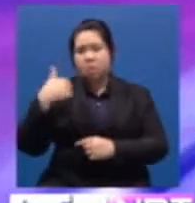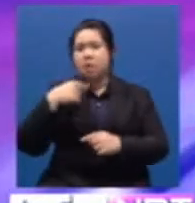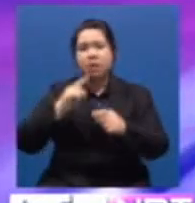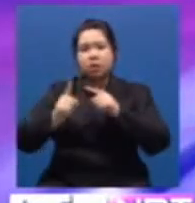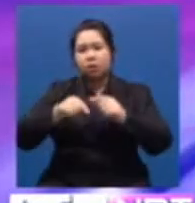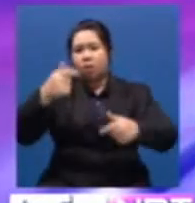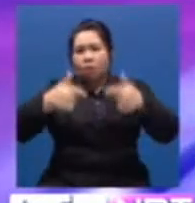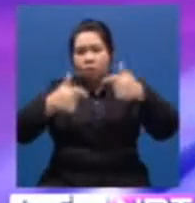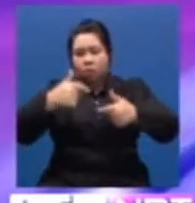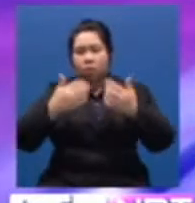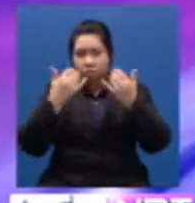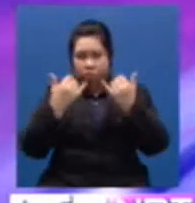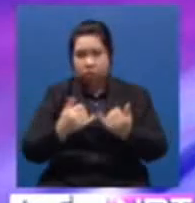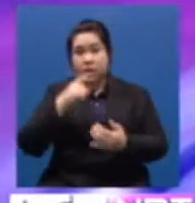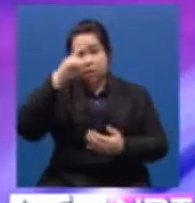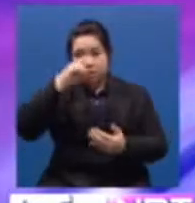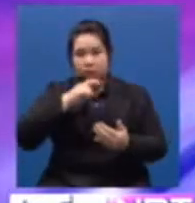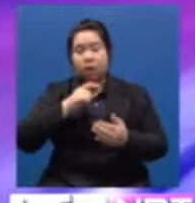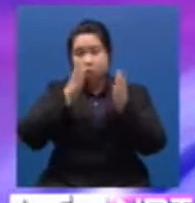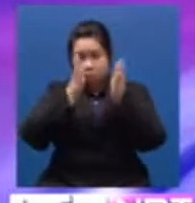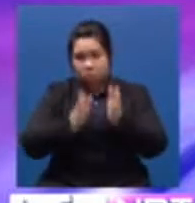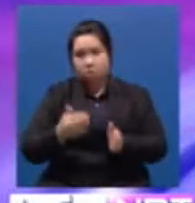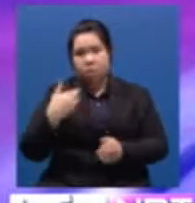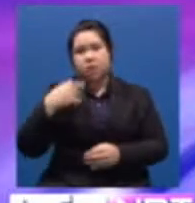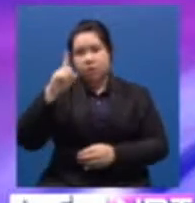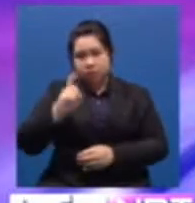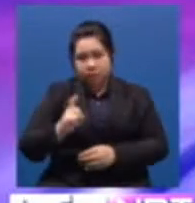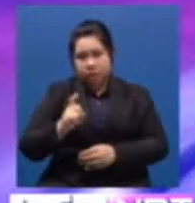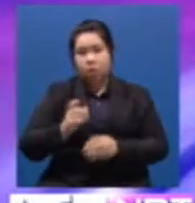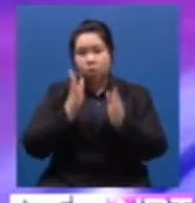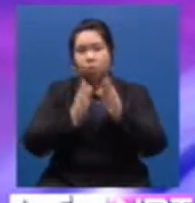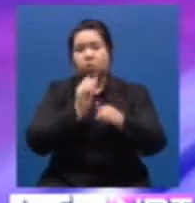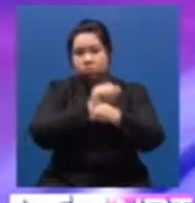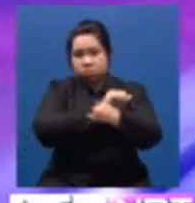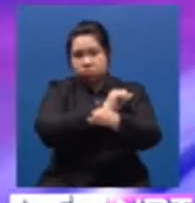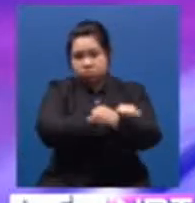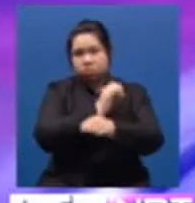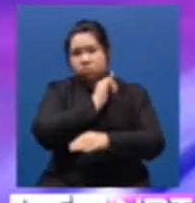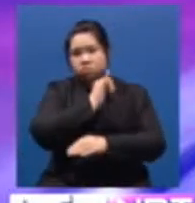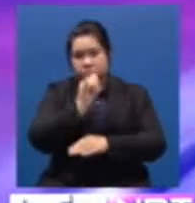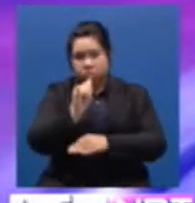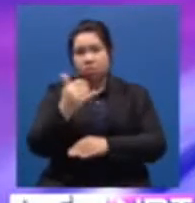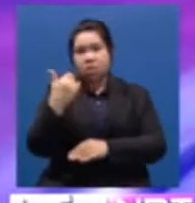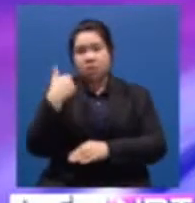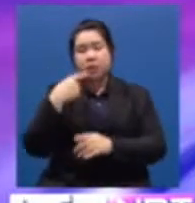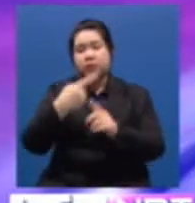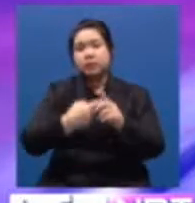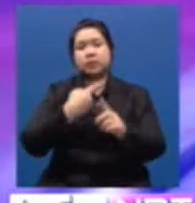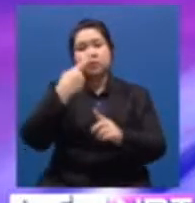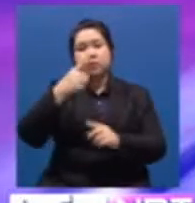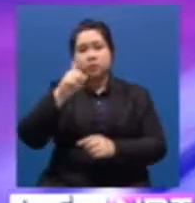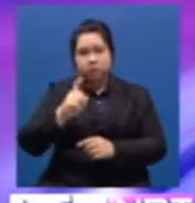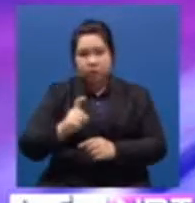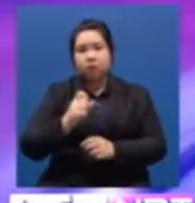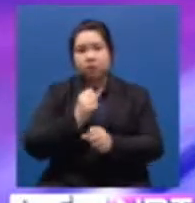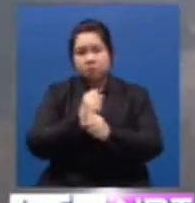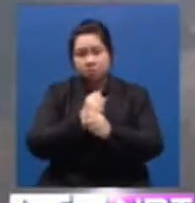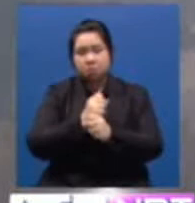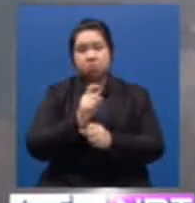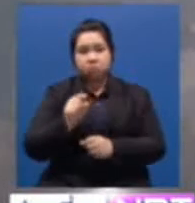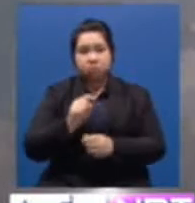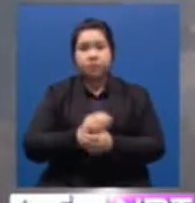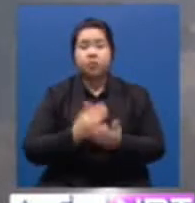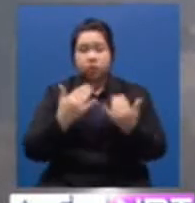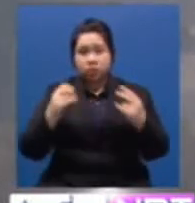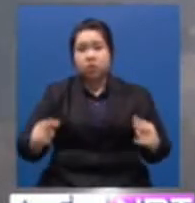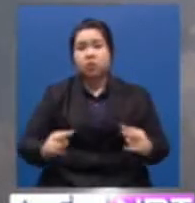มีชาวไทยเสียชีวิตจากเหตุการณ์นี้แล้วเป็นคนงานไทยที่เพิ่งเดินทางไปทำงานที่นั่นได้เพียงเดือนเดียวเท่านั้นกระทรวงการต่าง